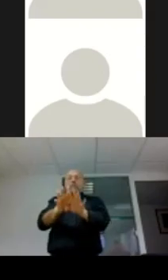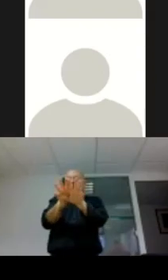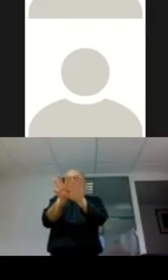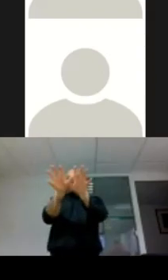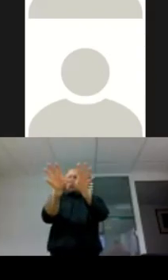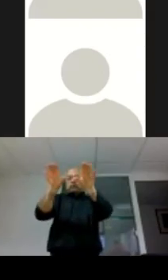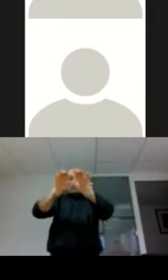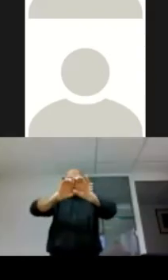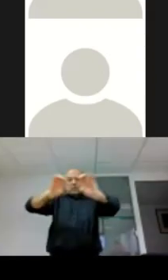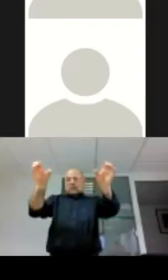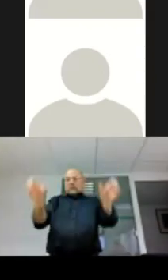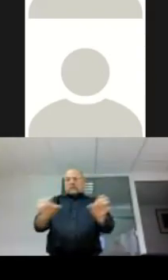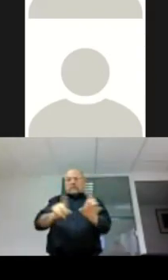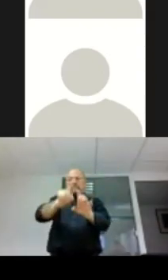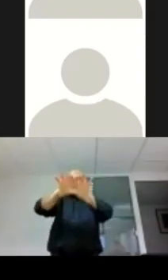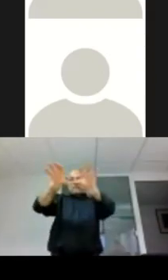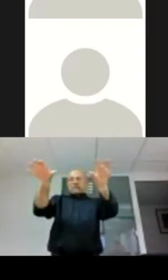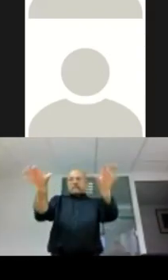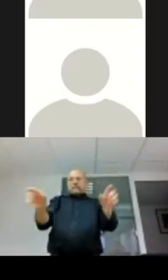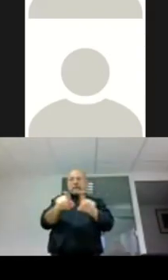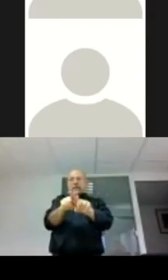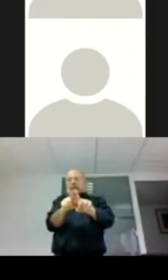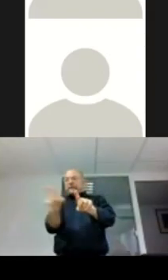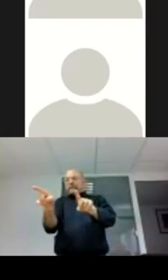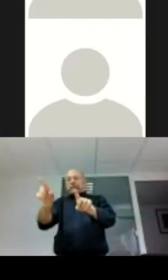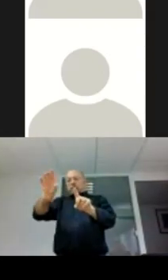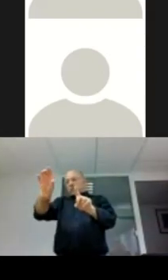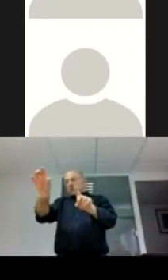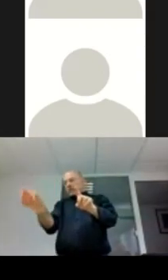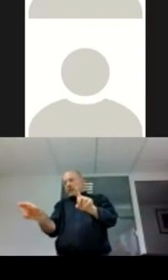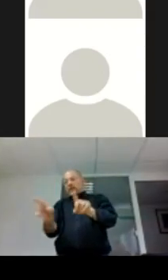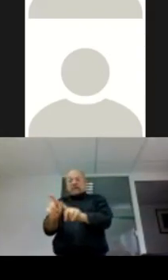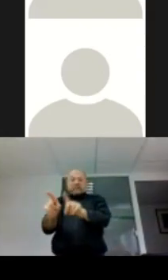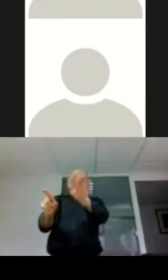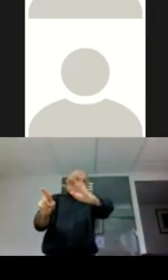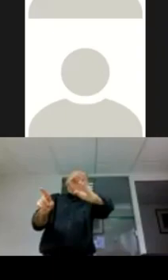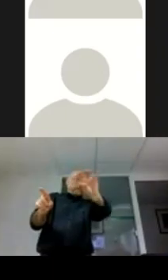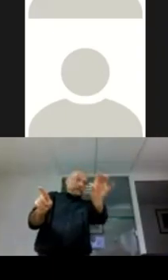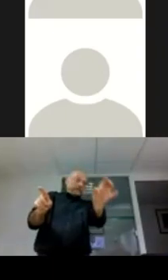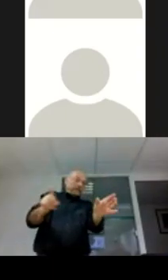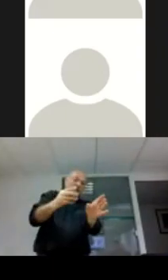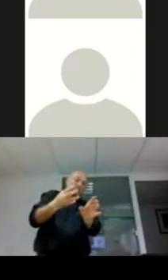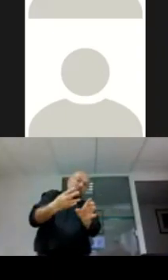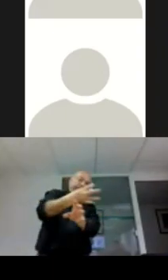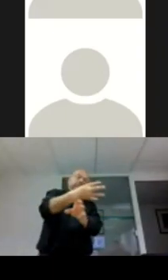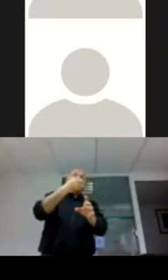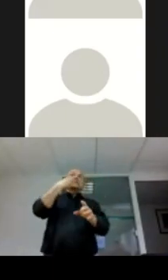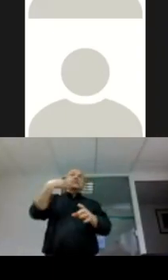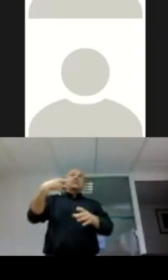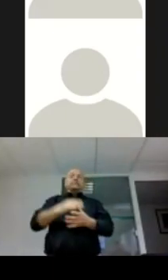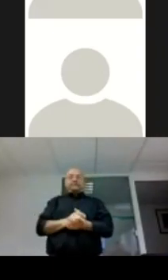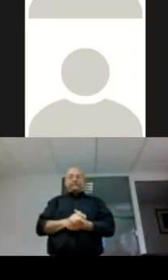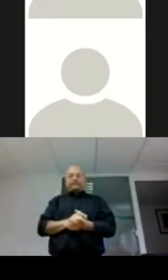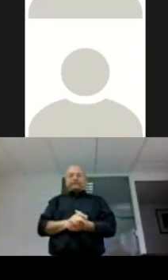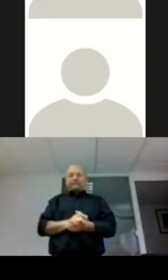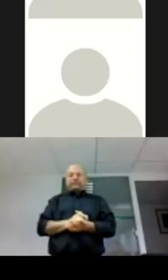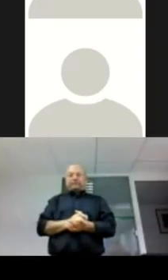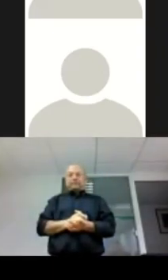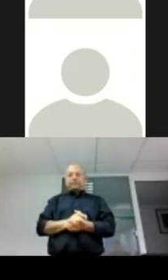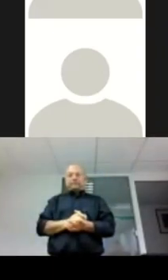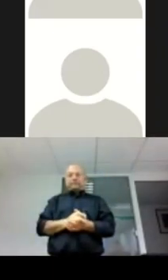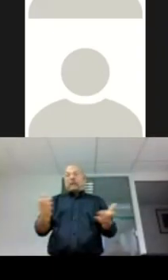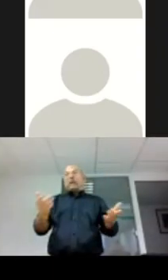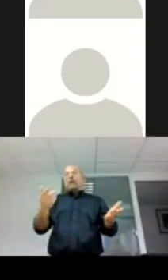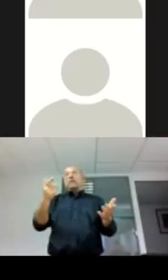partie droite du côlon, et l'axe mésentérique inférieur, qui va vasculariser toute la partie gauche du